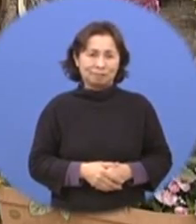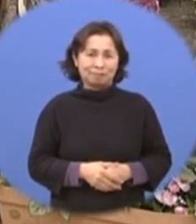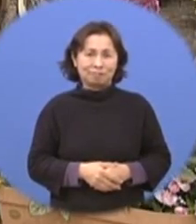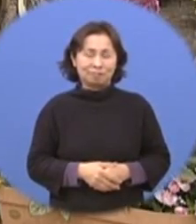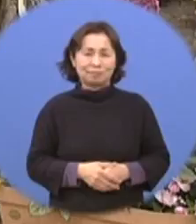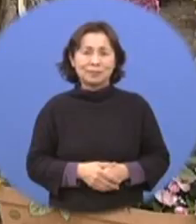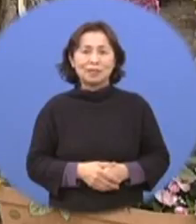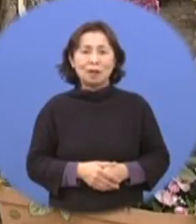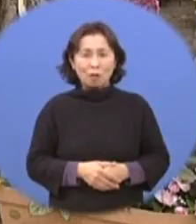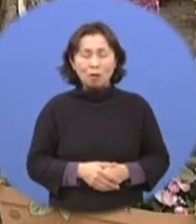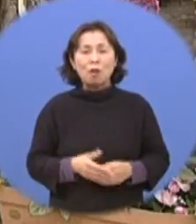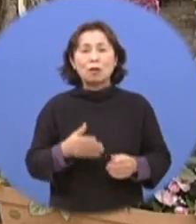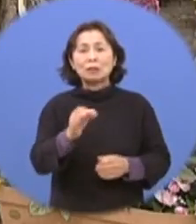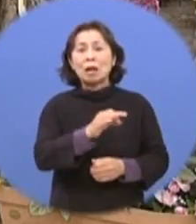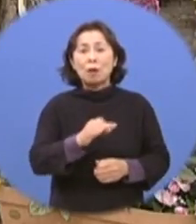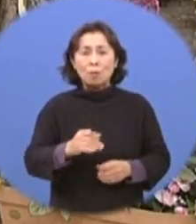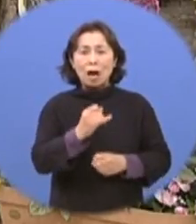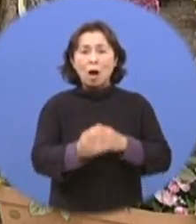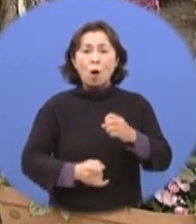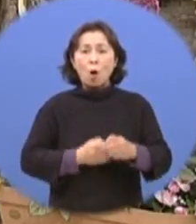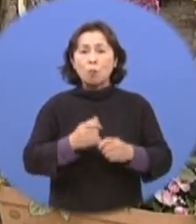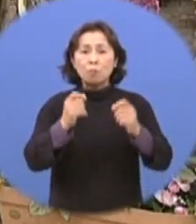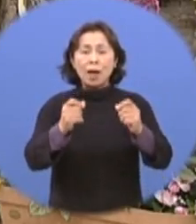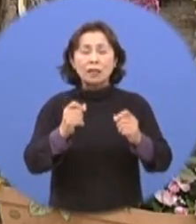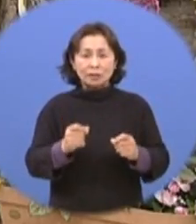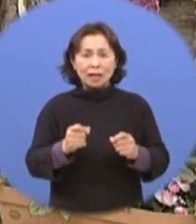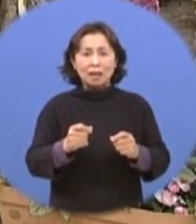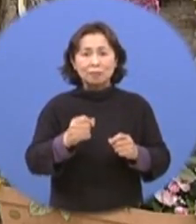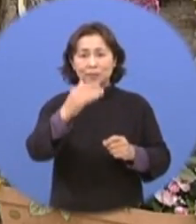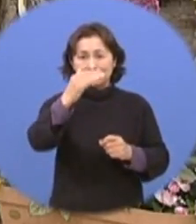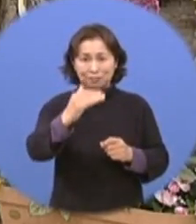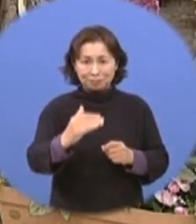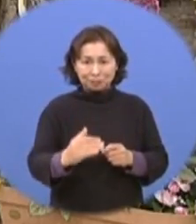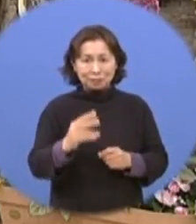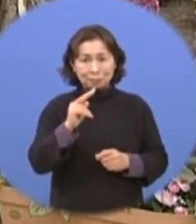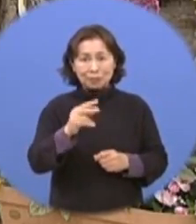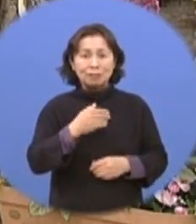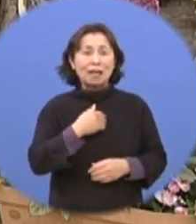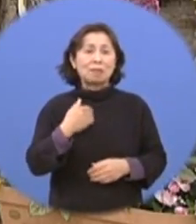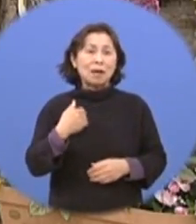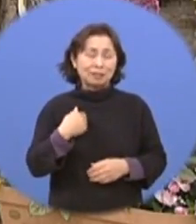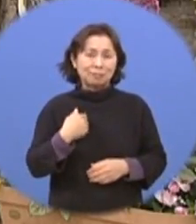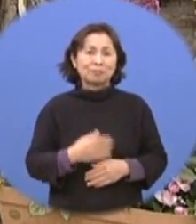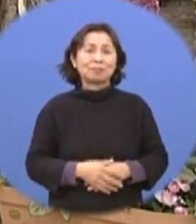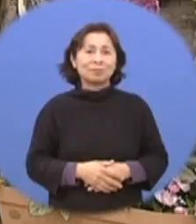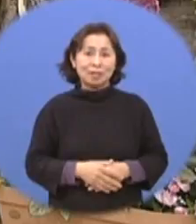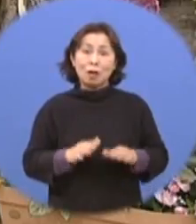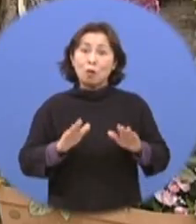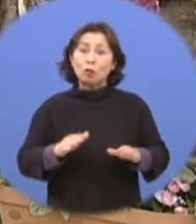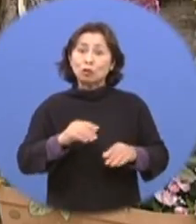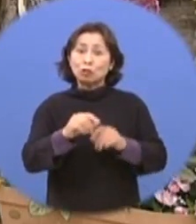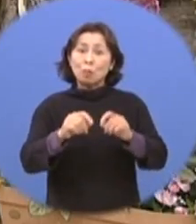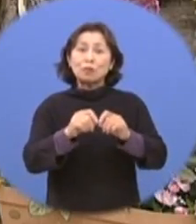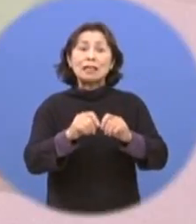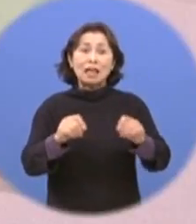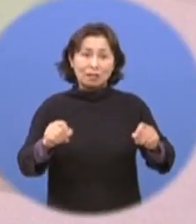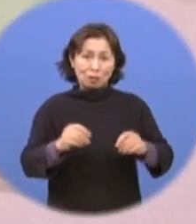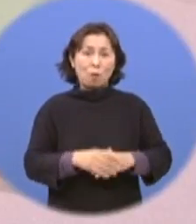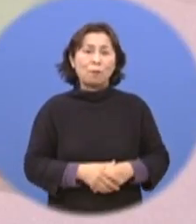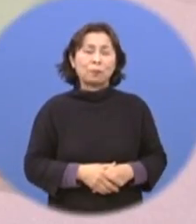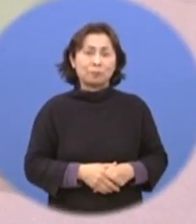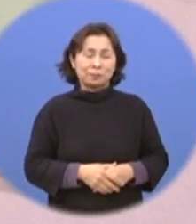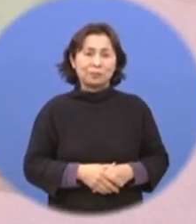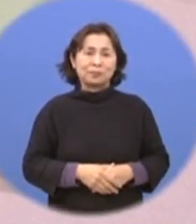プレミア和歌山推奨品はホームページて商品リストをご覧いただけますそれでは今週のプレゼントです